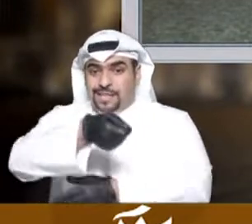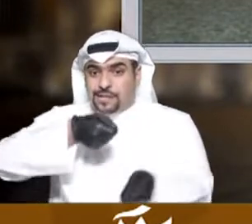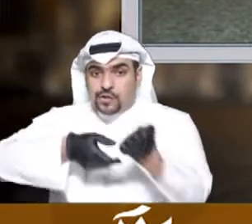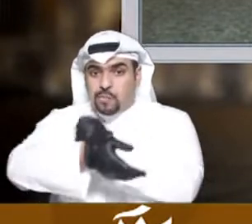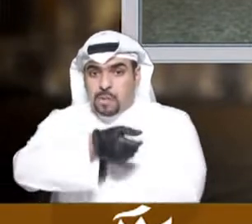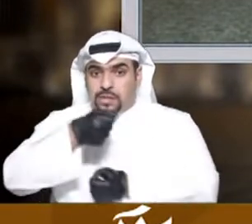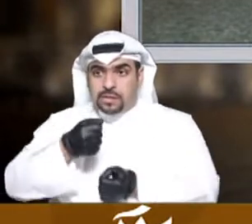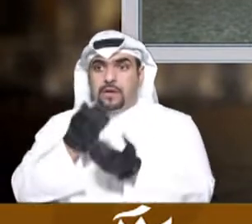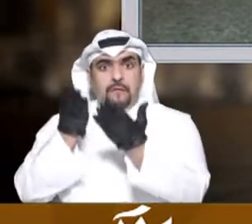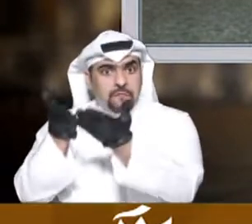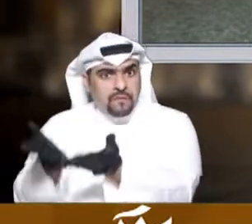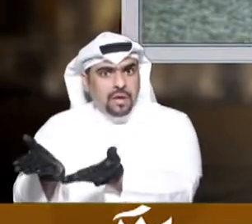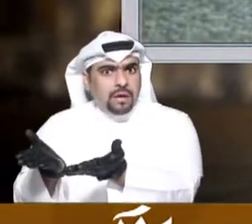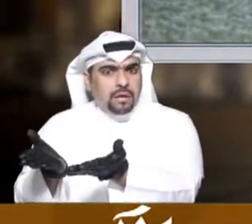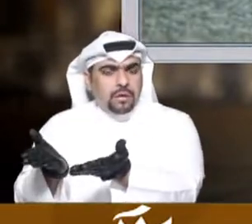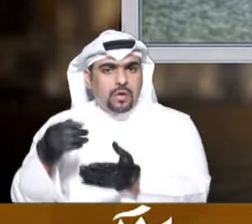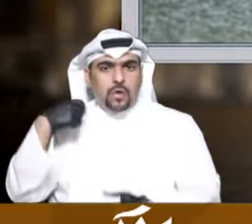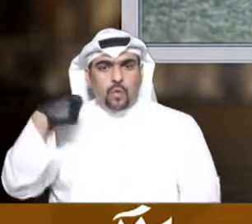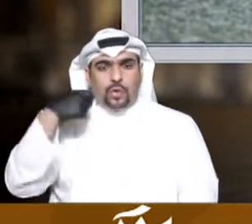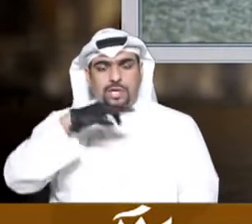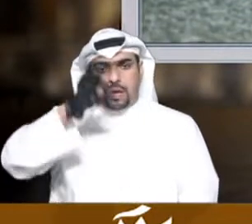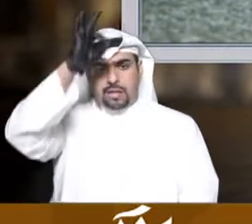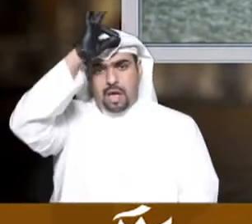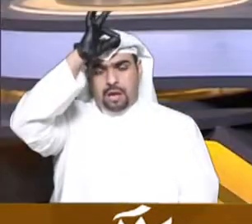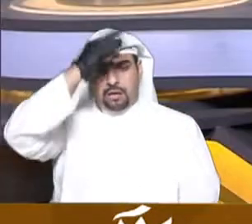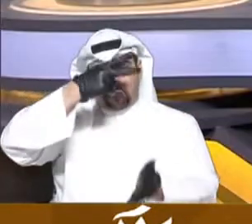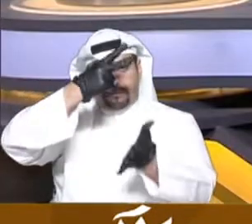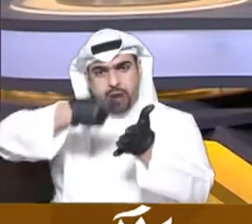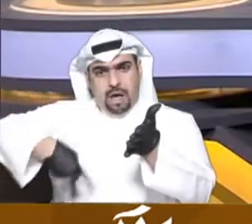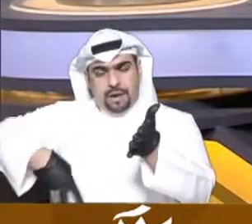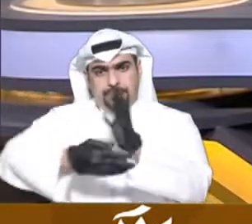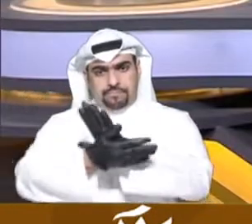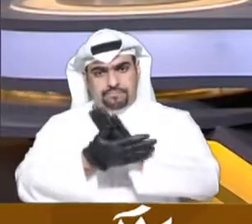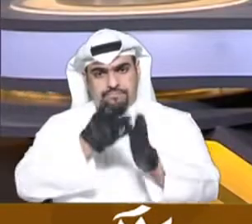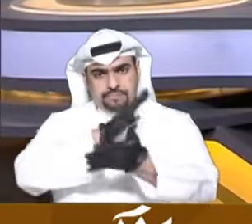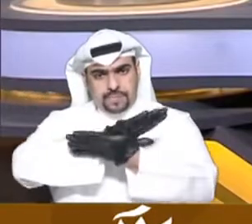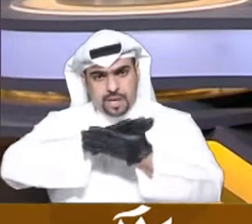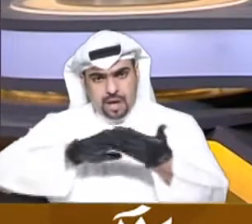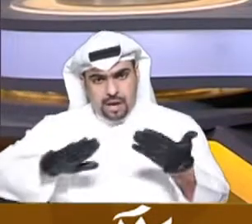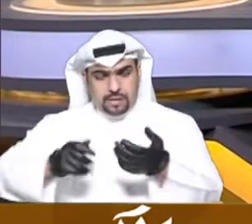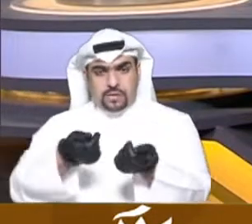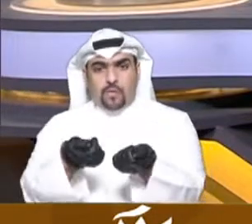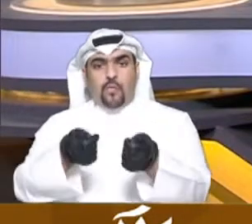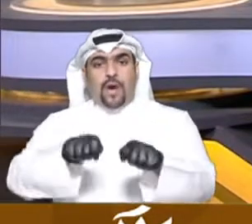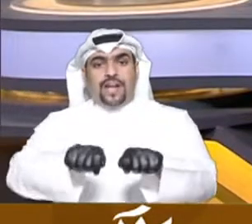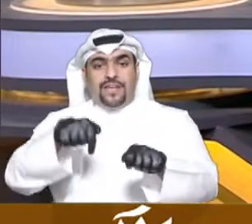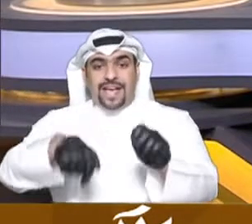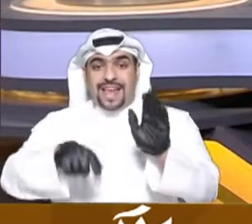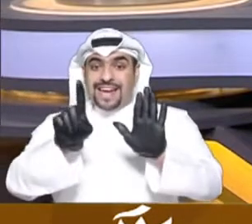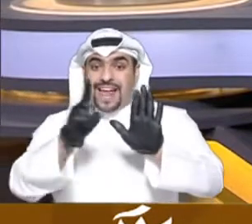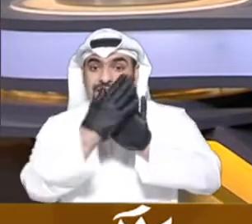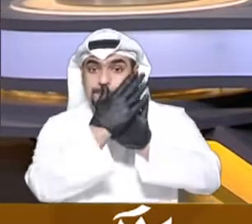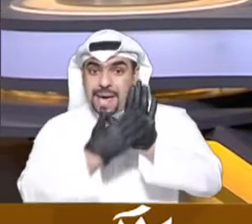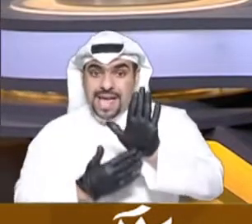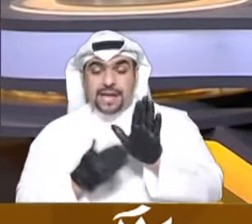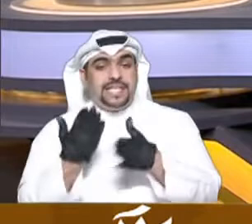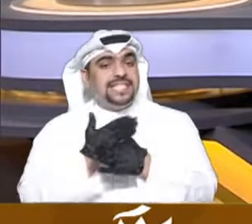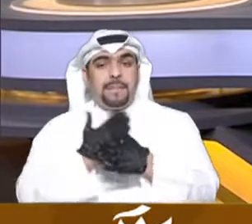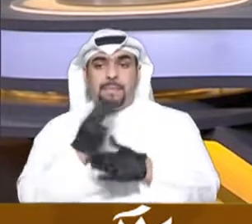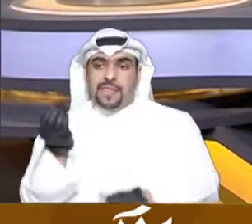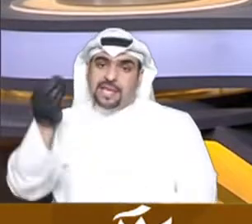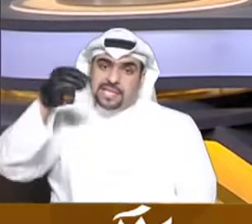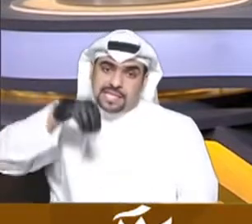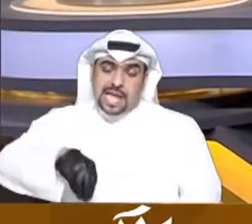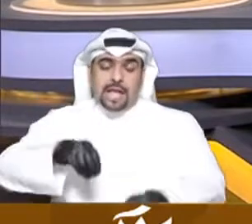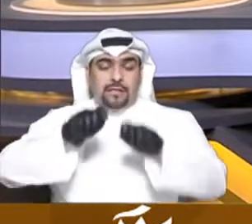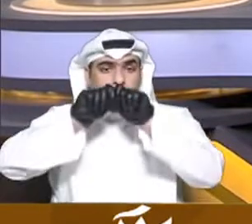خلال النزهه البحريه. فهذا كان البيان الحظر واضح يعني واضح، فكان هذا زياده توضيح. شفنا كذلك للناس تتنقل في